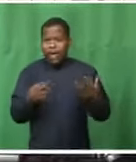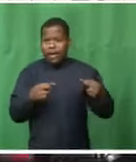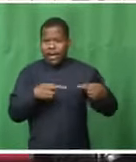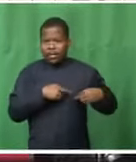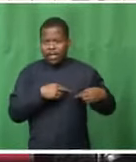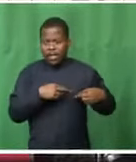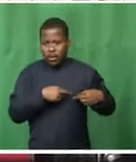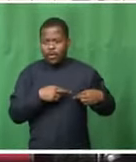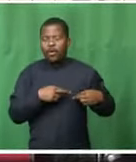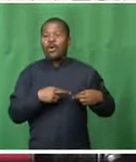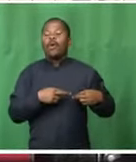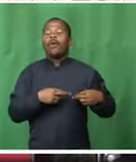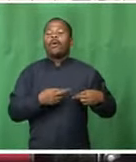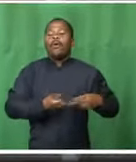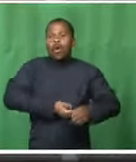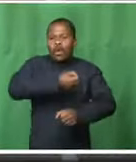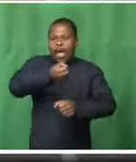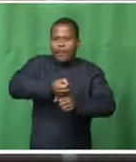lomsebenzi kuze bacine